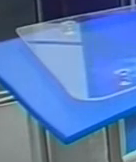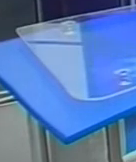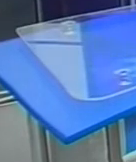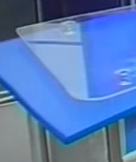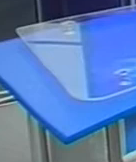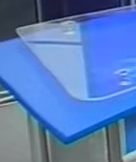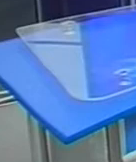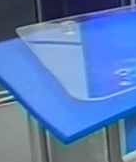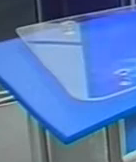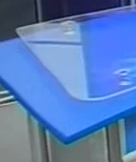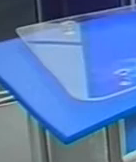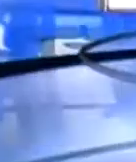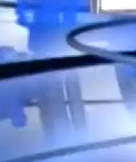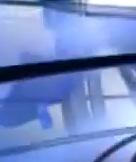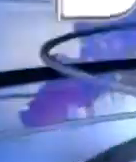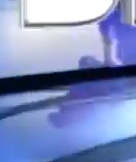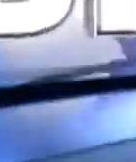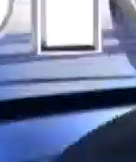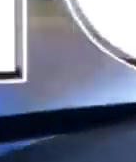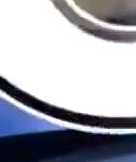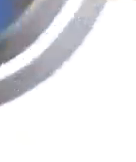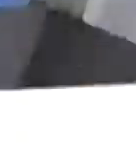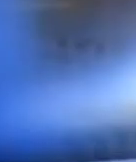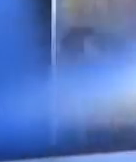огляду найактуальніших подій.